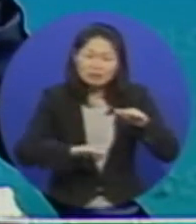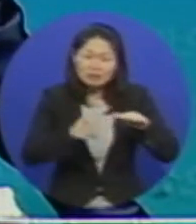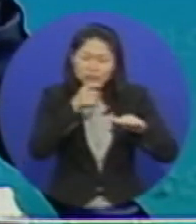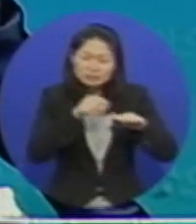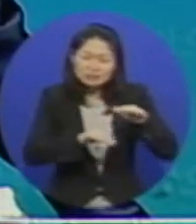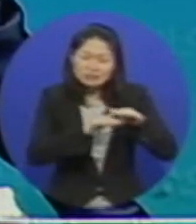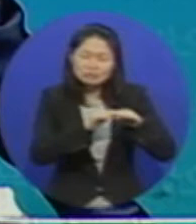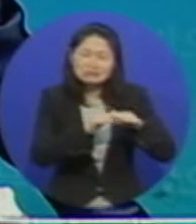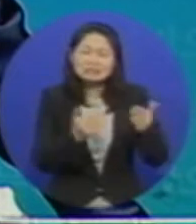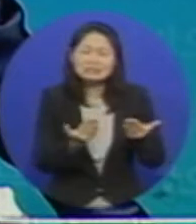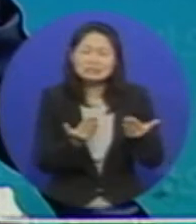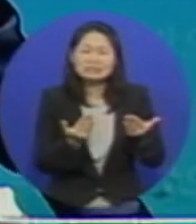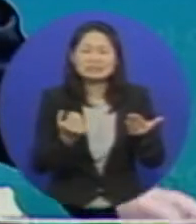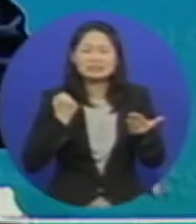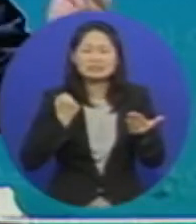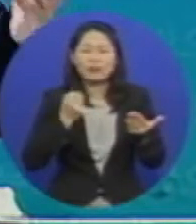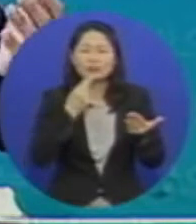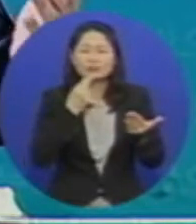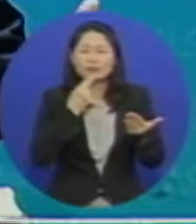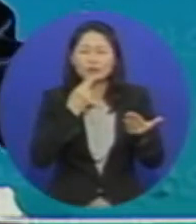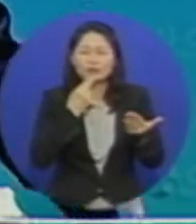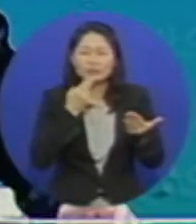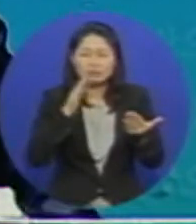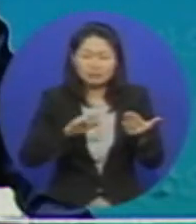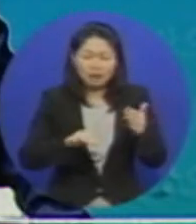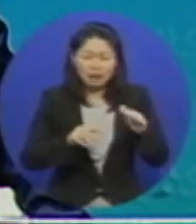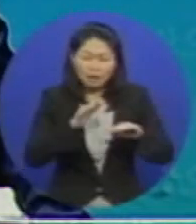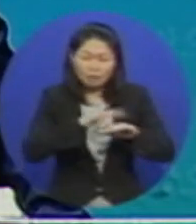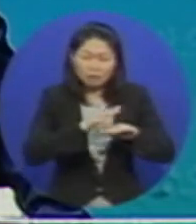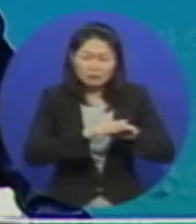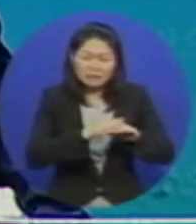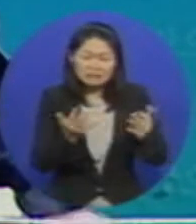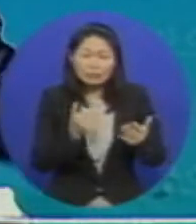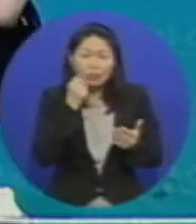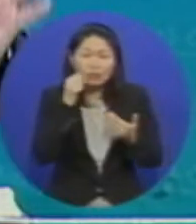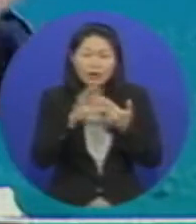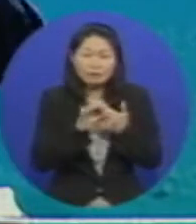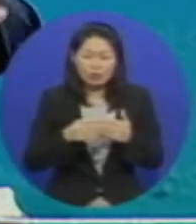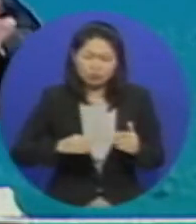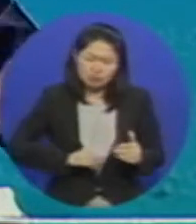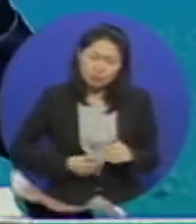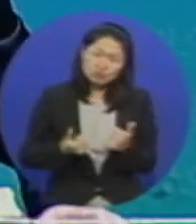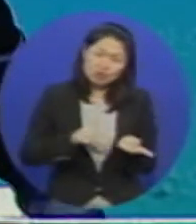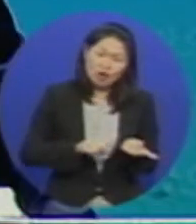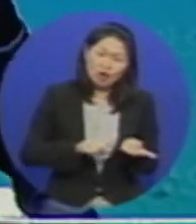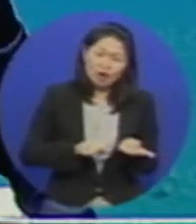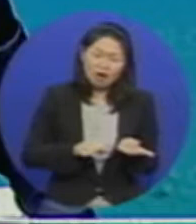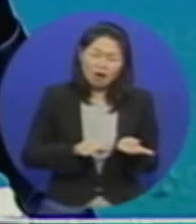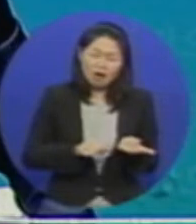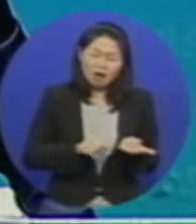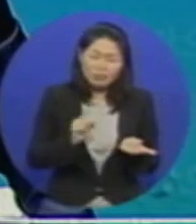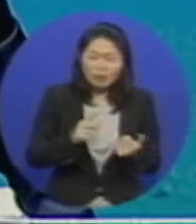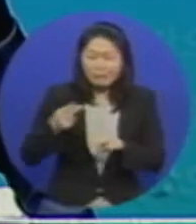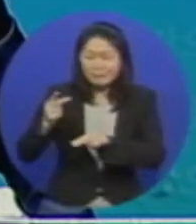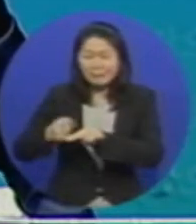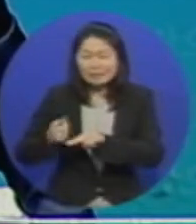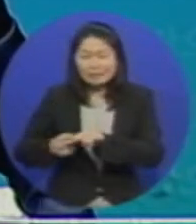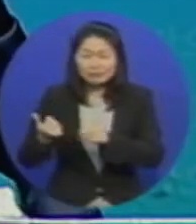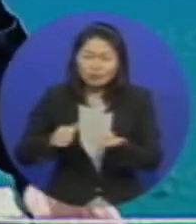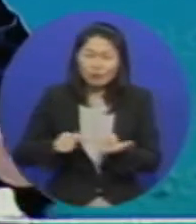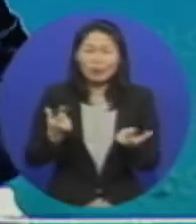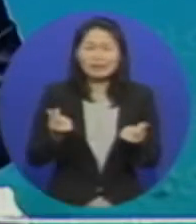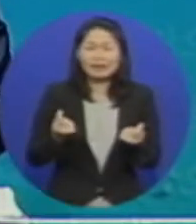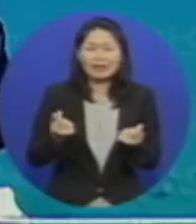없어요 그러면 농사 멋진 몸 굶어 죽는 거죠 굶어 죽어 나 맞아 죽은 어차피 죽는 건데